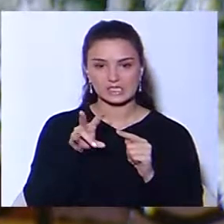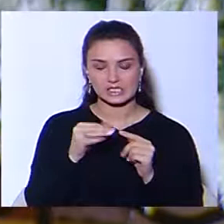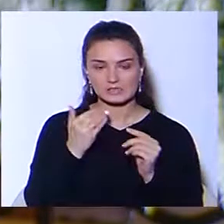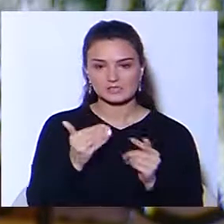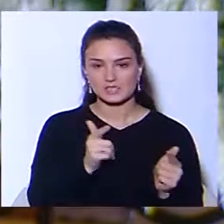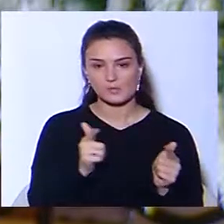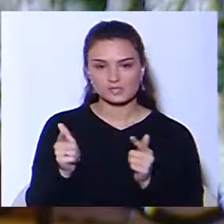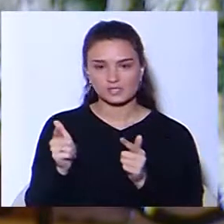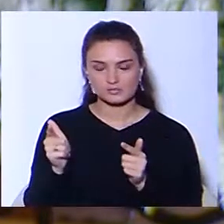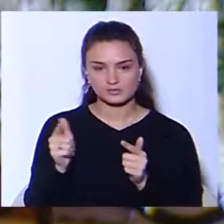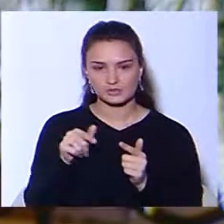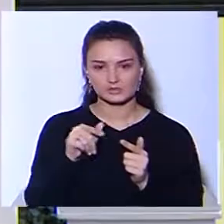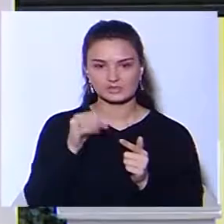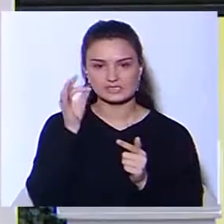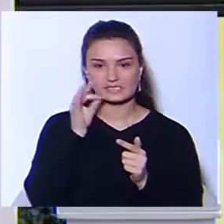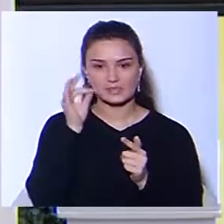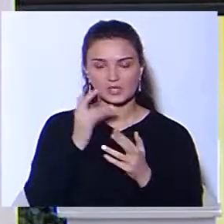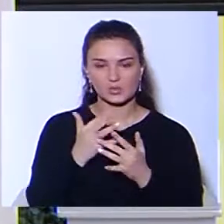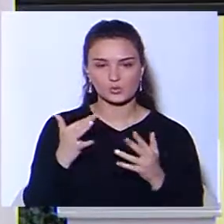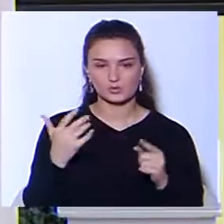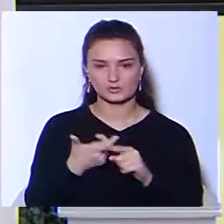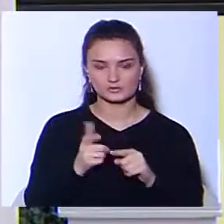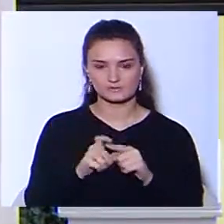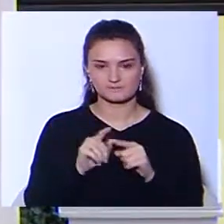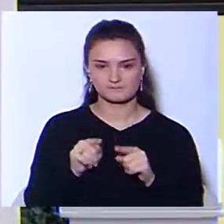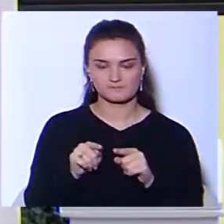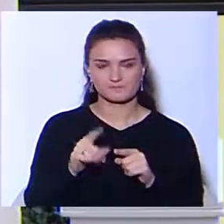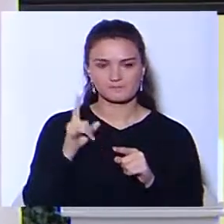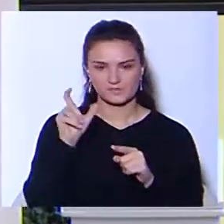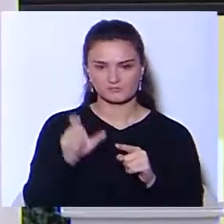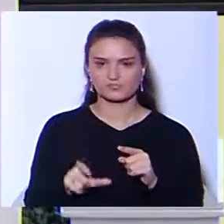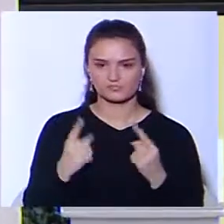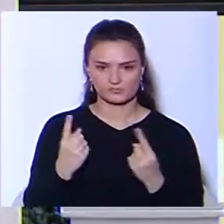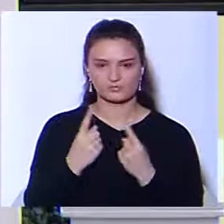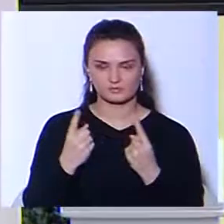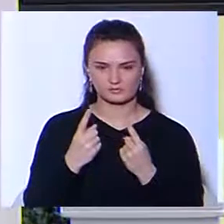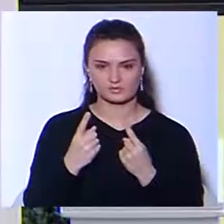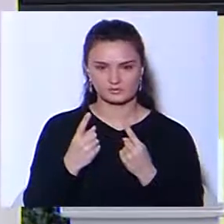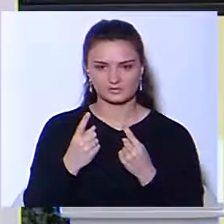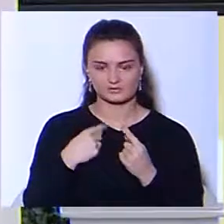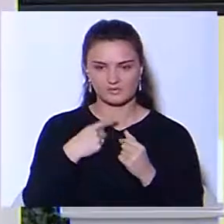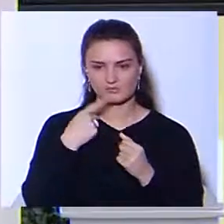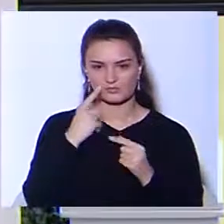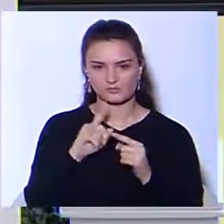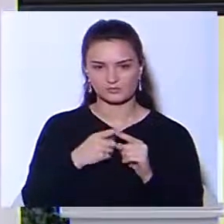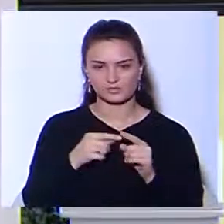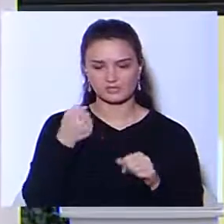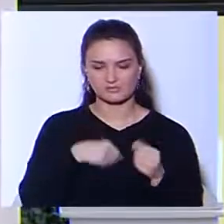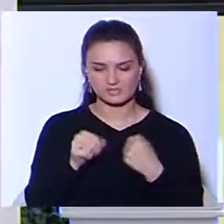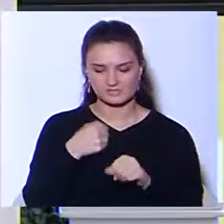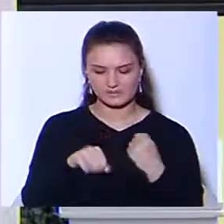მისგან მომზადებული ნუკბარი სრულიად ფიზიოლოგიურია ბავშვისთვის. Მიმიხვდით ალბათ გულისხმობ